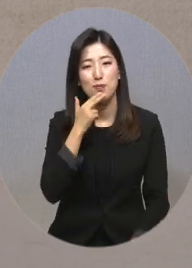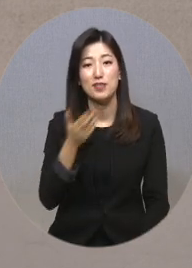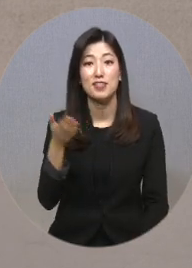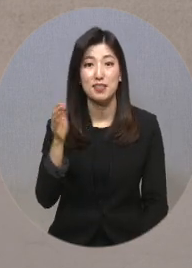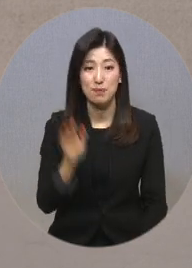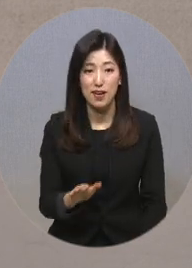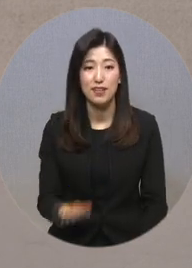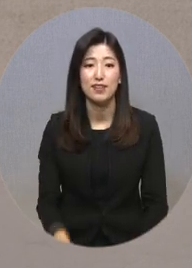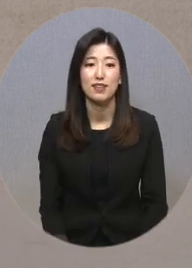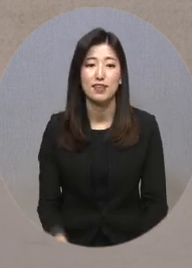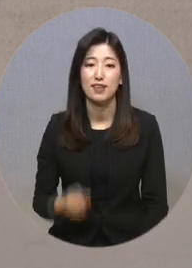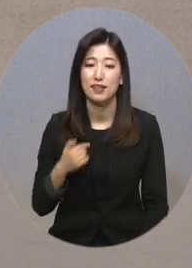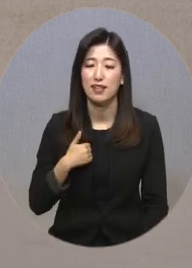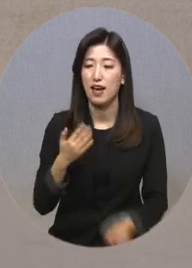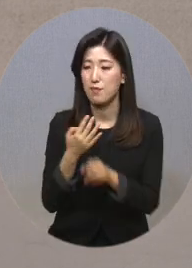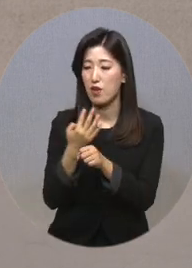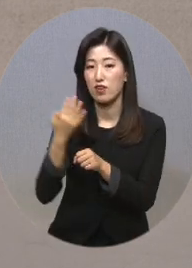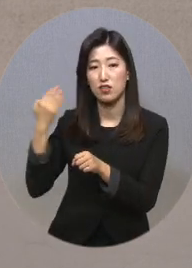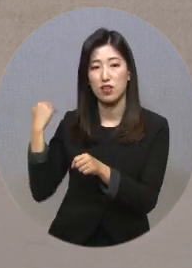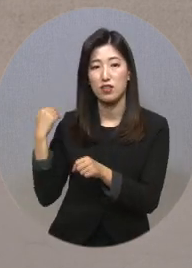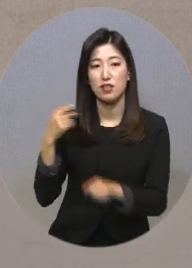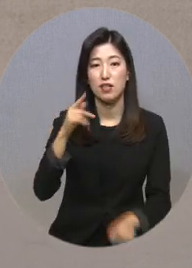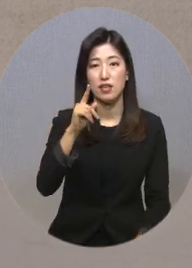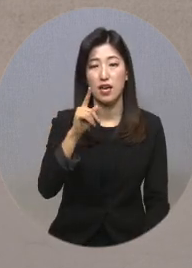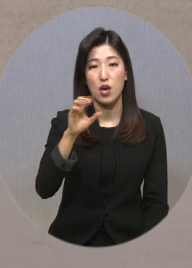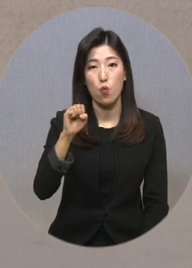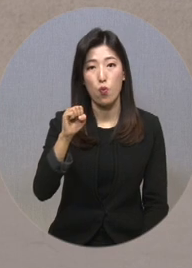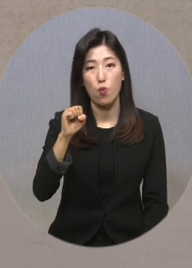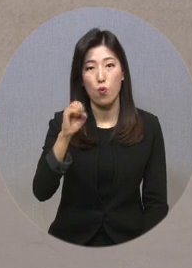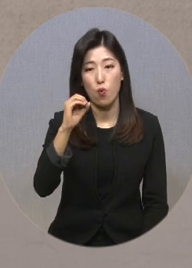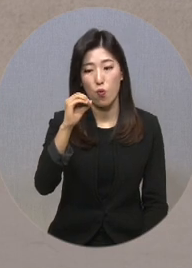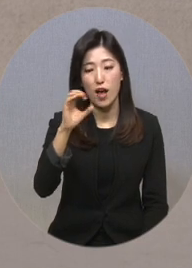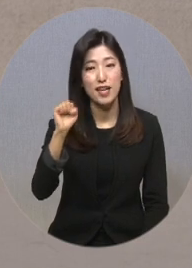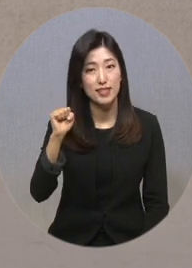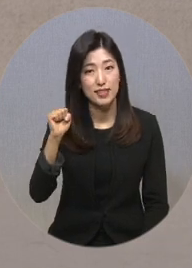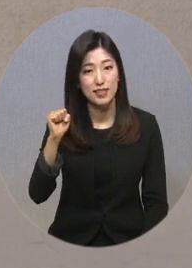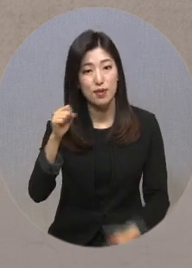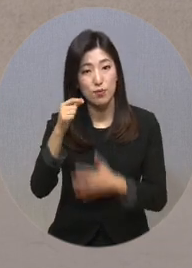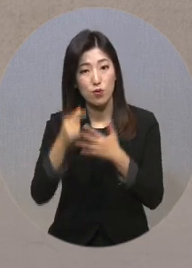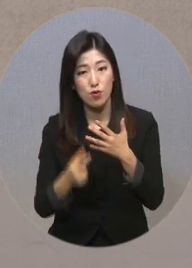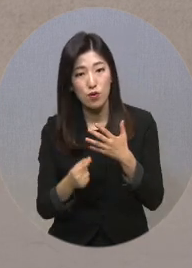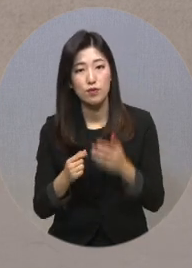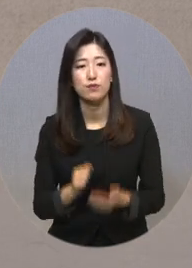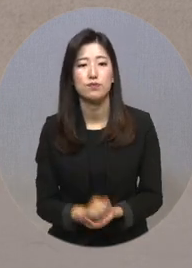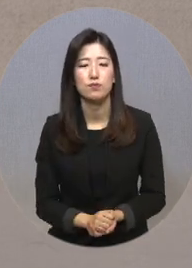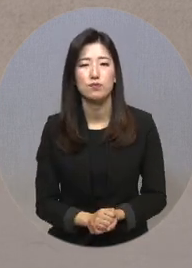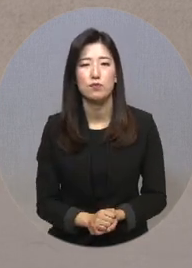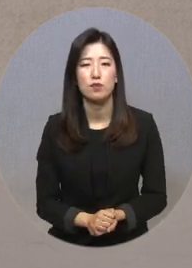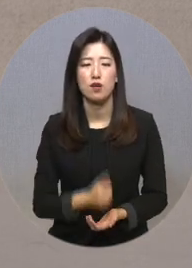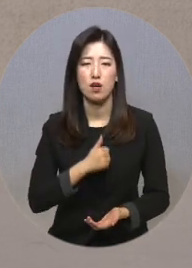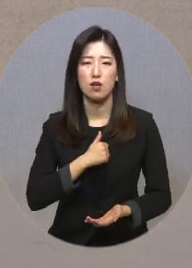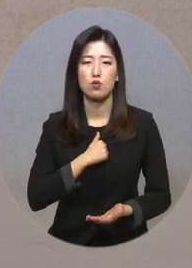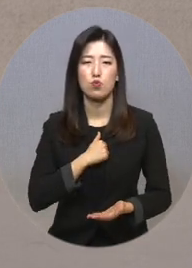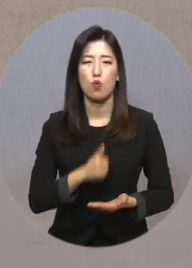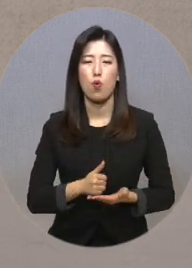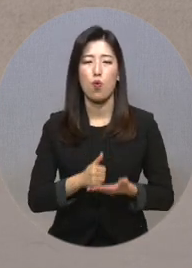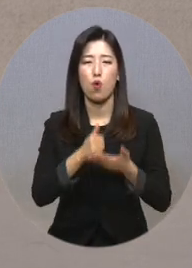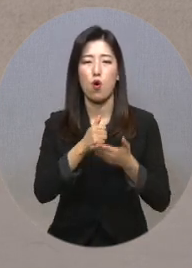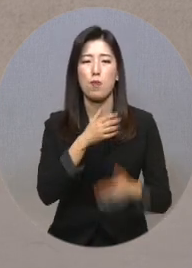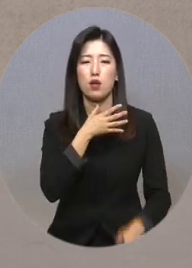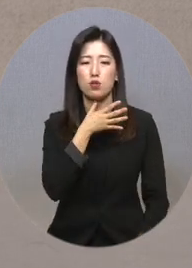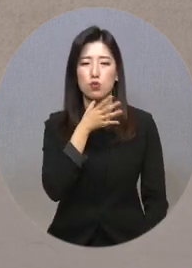이제 수년 전 KBS 시사기획창에서 방영한 존엄한 노후라는 프로그램에서 나온 영상인데